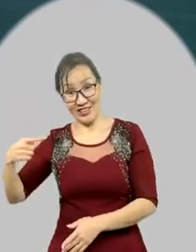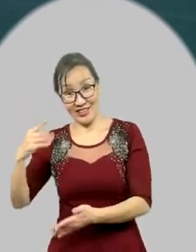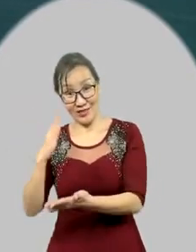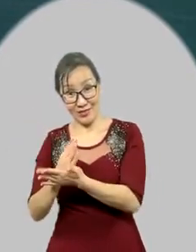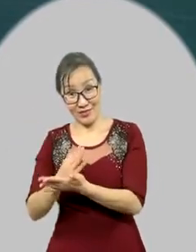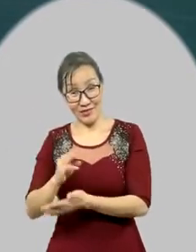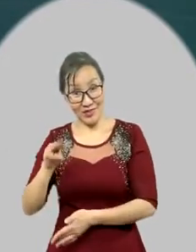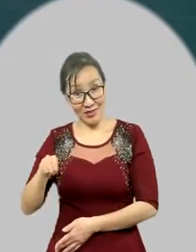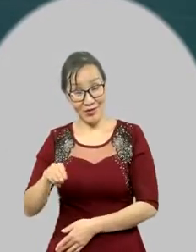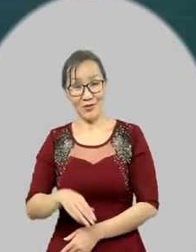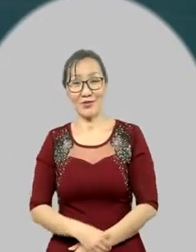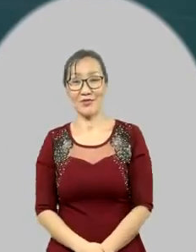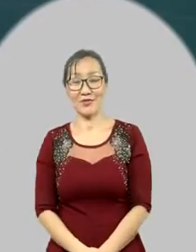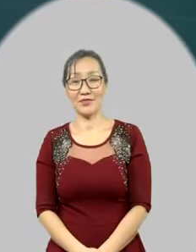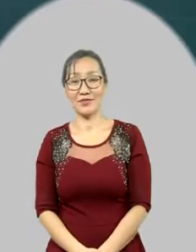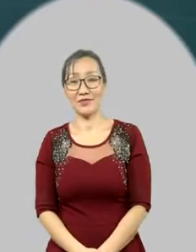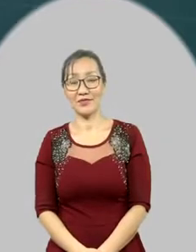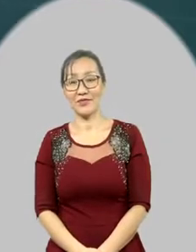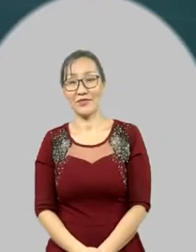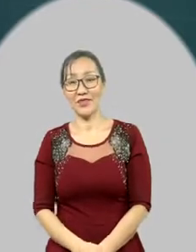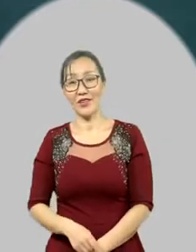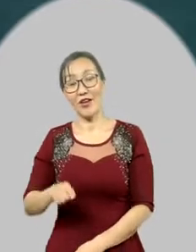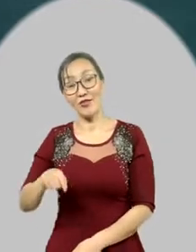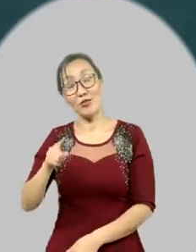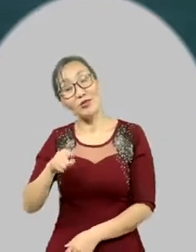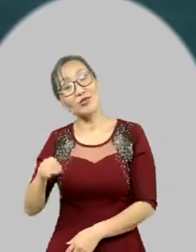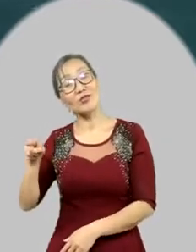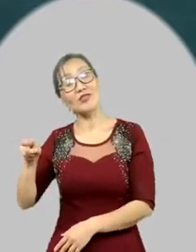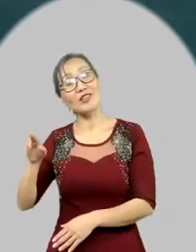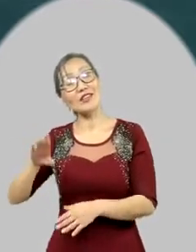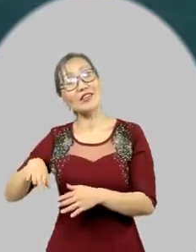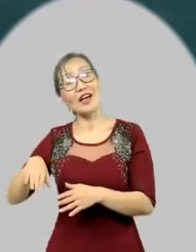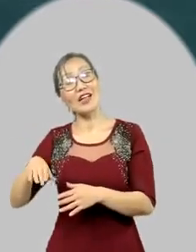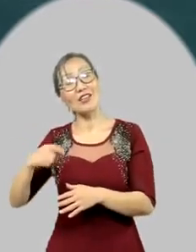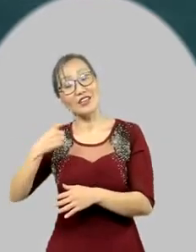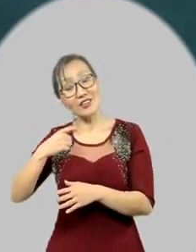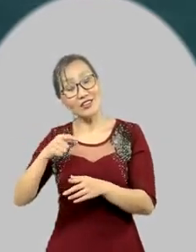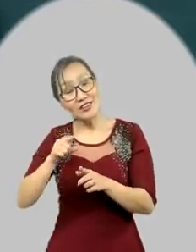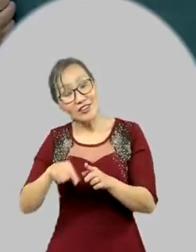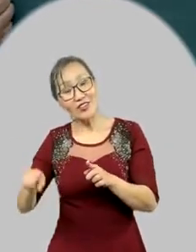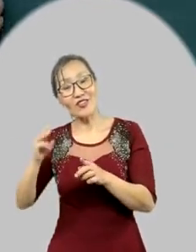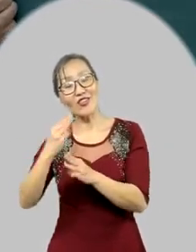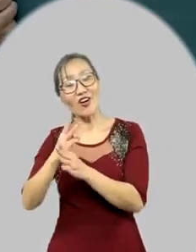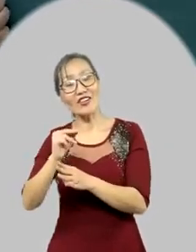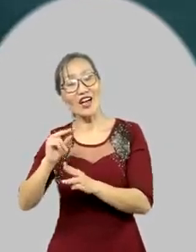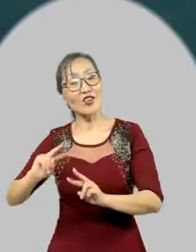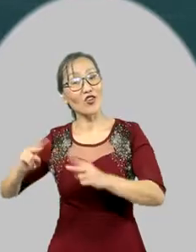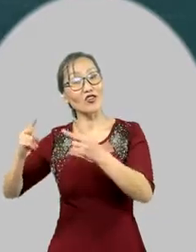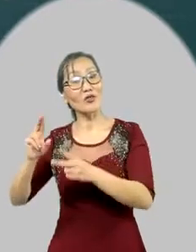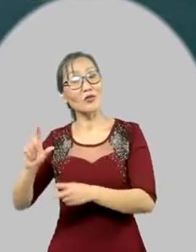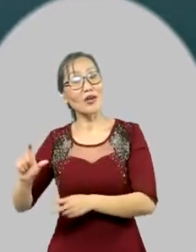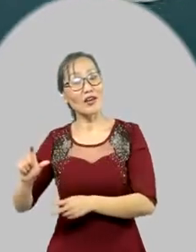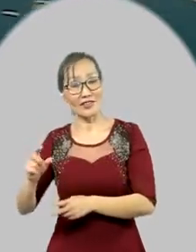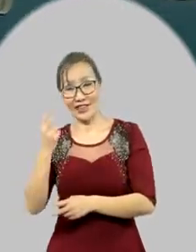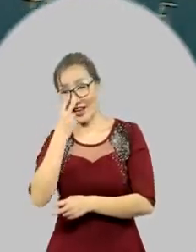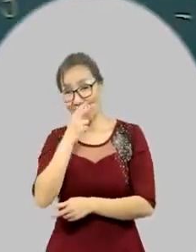таваар хорогдсон. За тэгвэл дараагийн гишүүд яаж өөрчлөгдөх вэ?